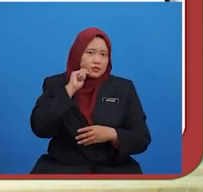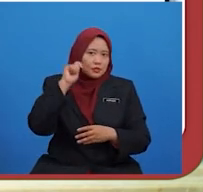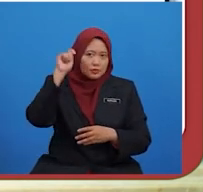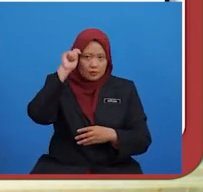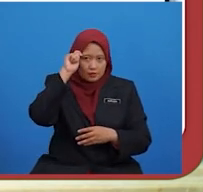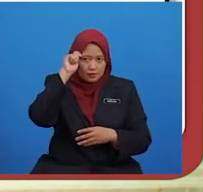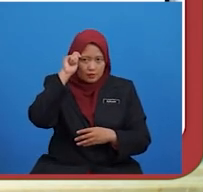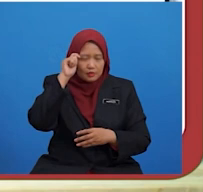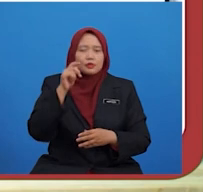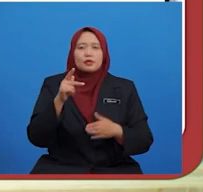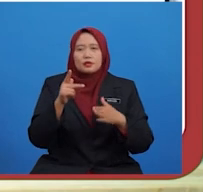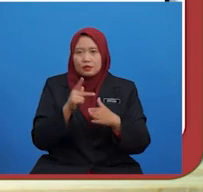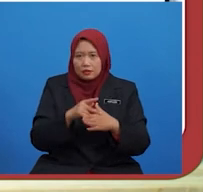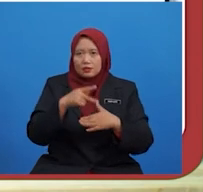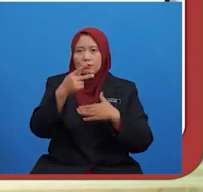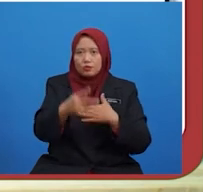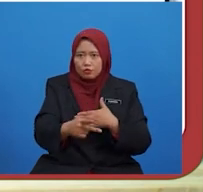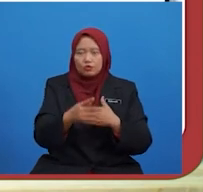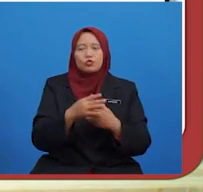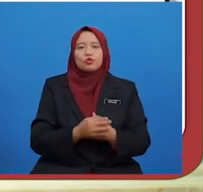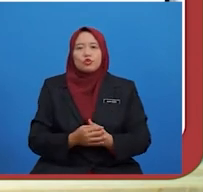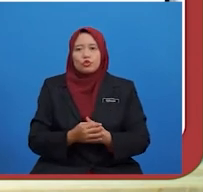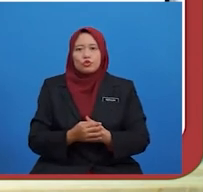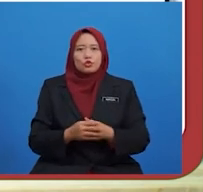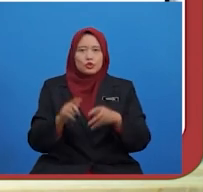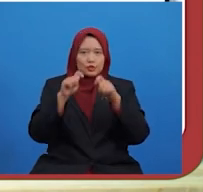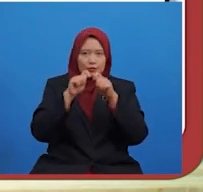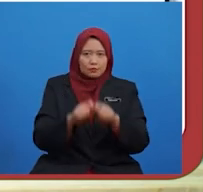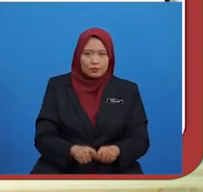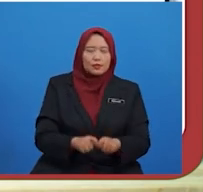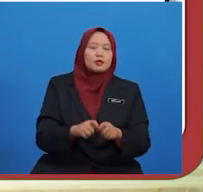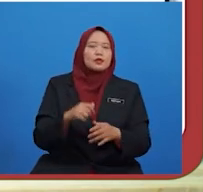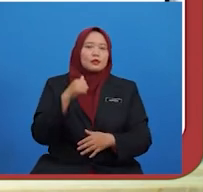nilai perempuan kepada pemboleh ubah jantina.